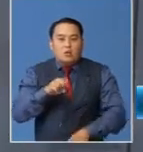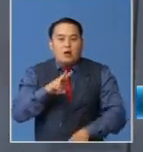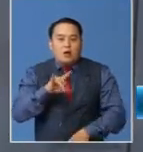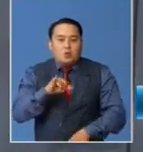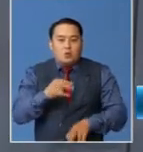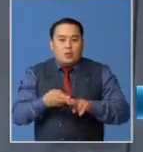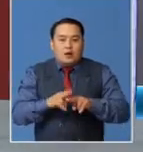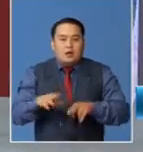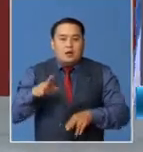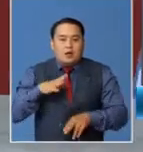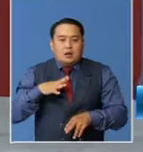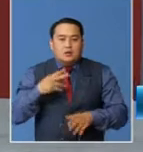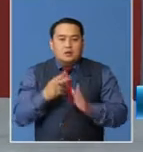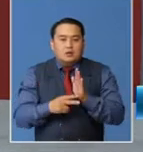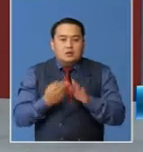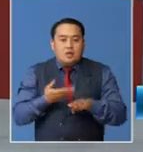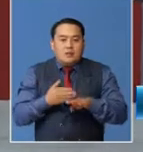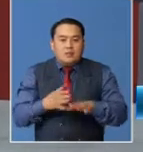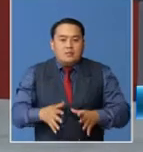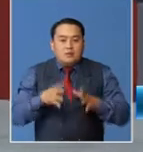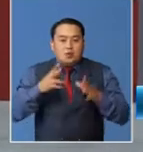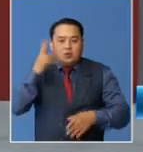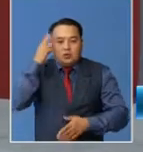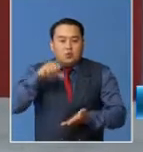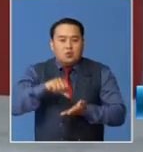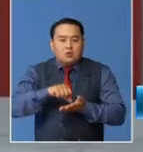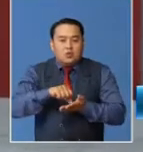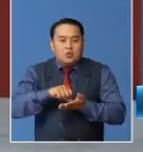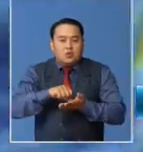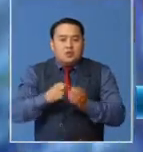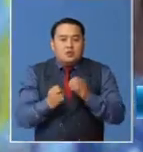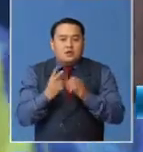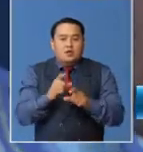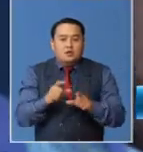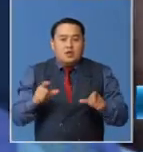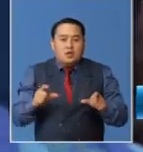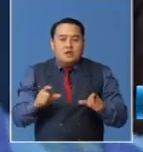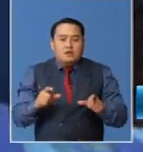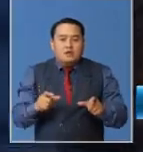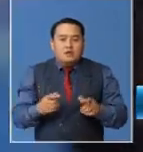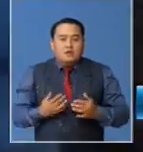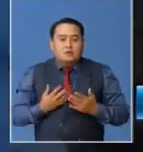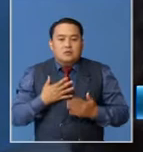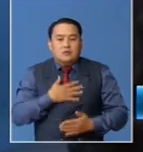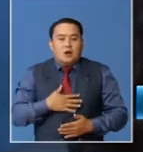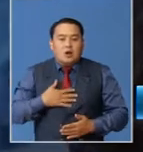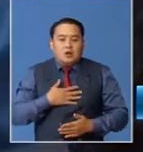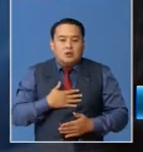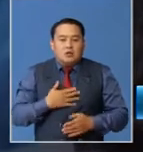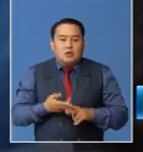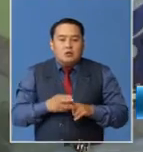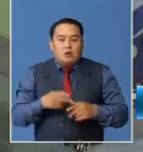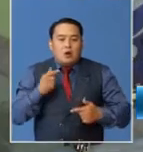Абдыхалыковой до 50 килограммов было самое большое количество участников – 12 человек. Что немного встревожило нашу спортсменку. Такая